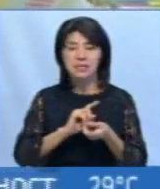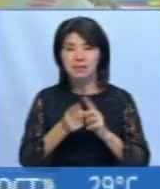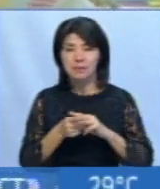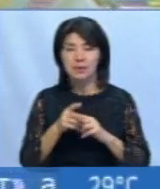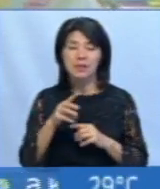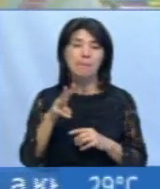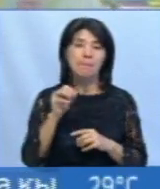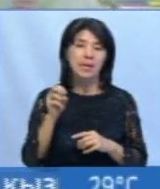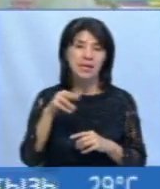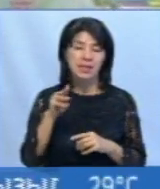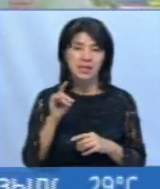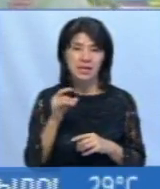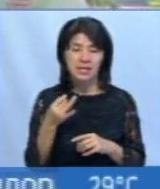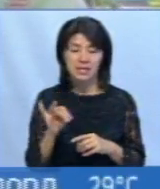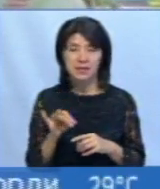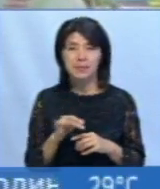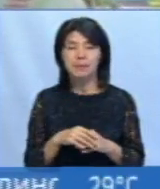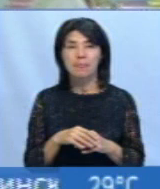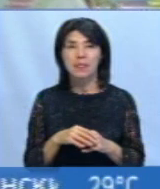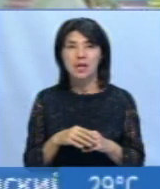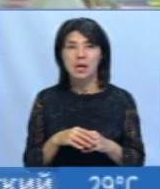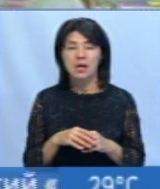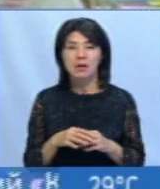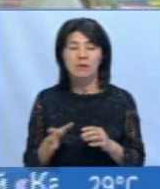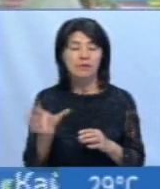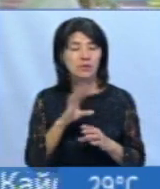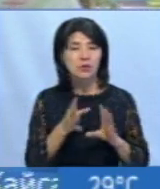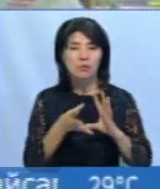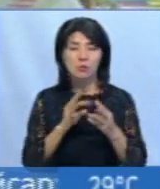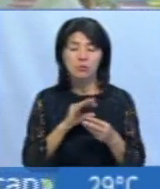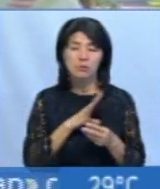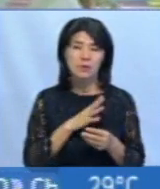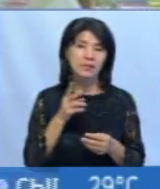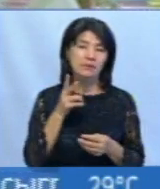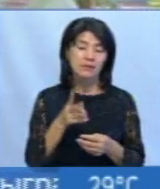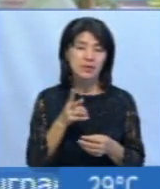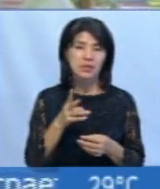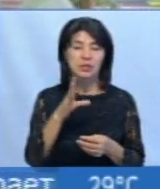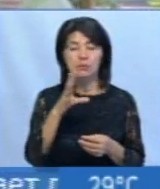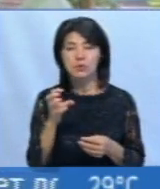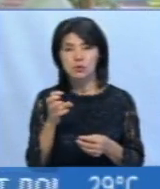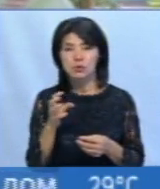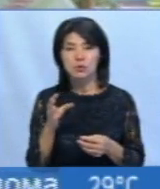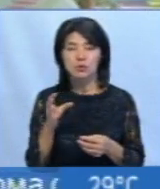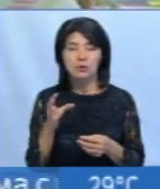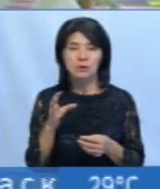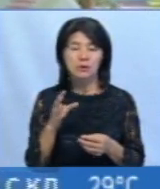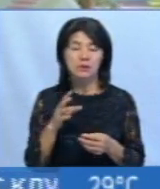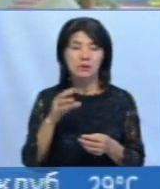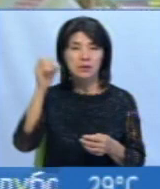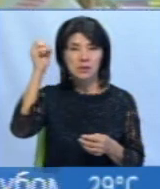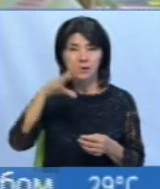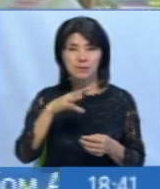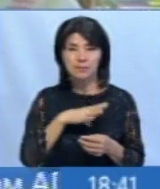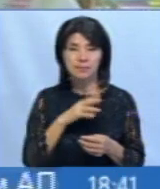школы. Всего поменяли более 2500 ламп на светодиодные, что позволяет также